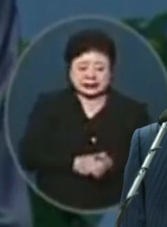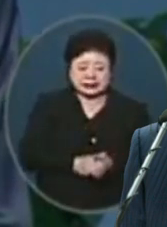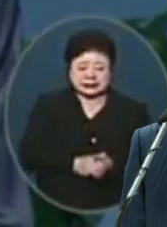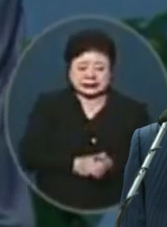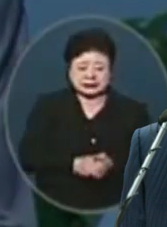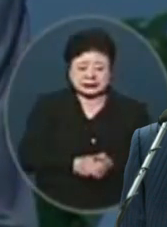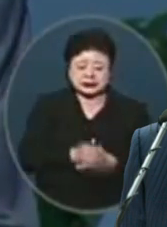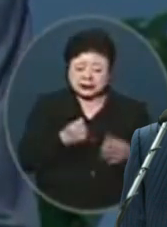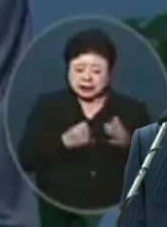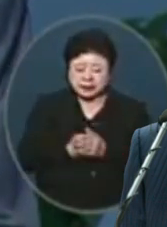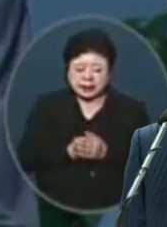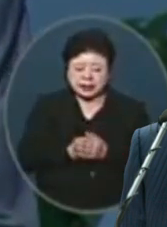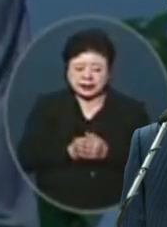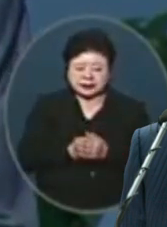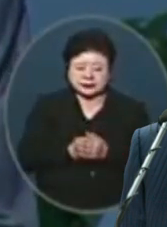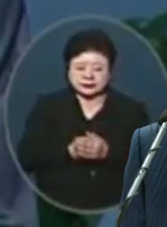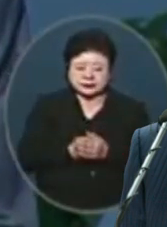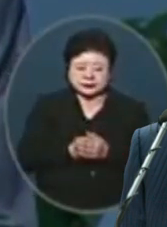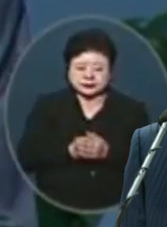그러므로